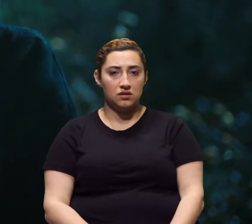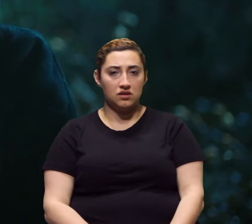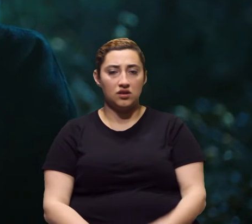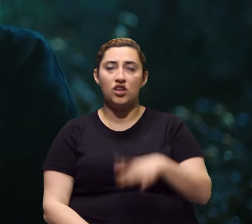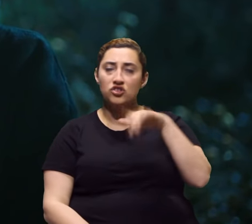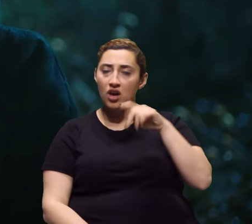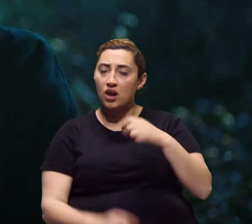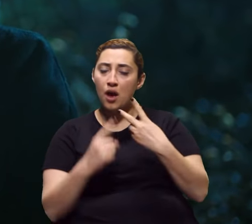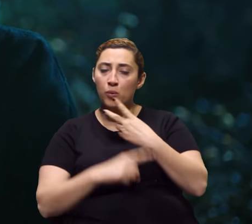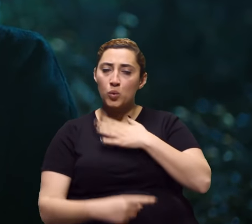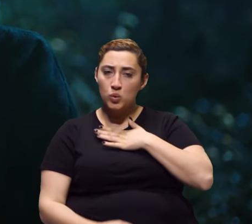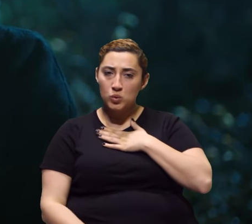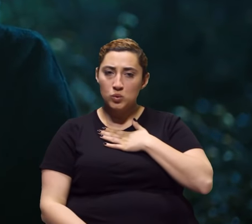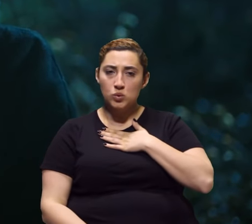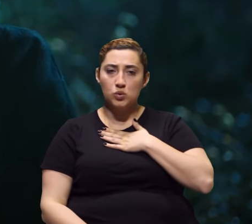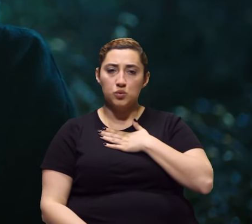Çağır Yunus'uma.